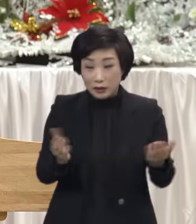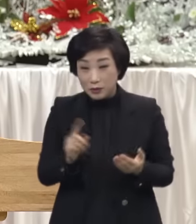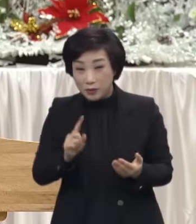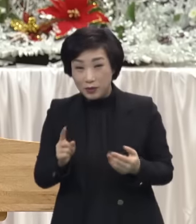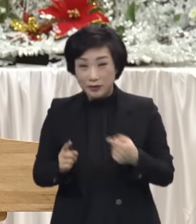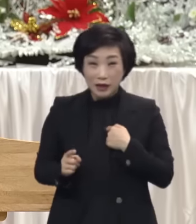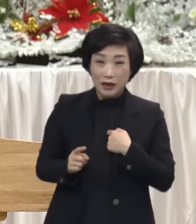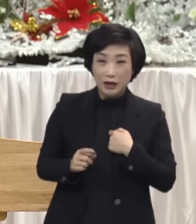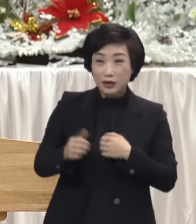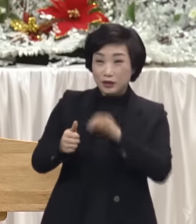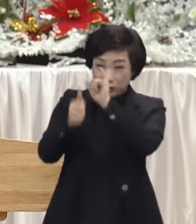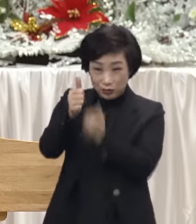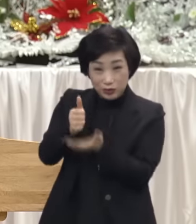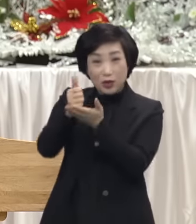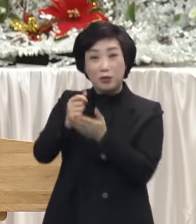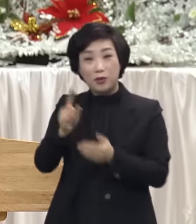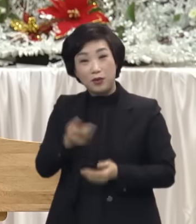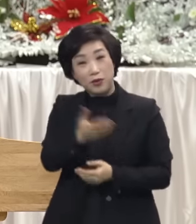어떤 충성을